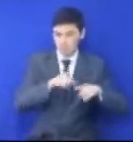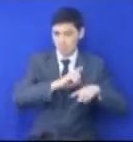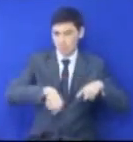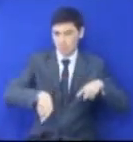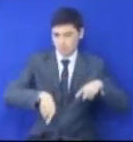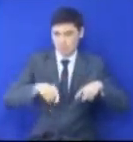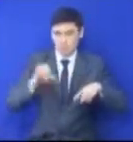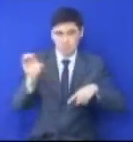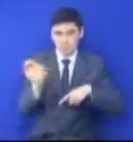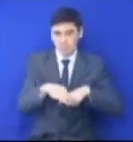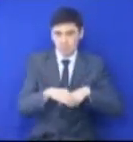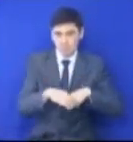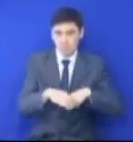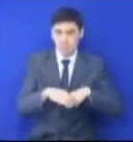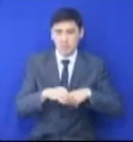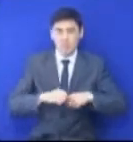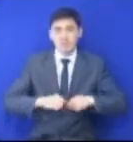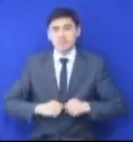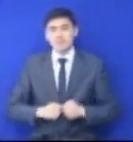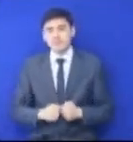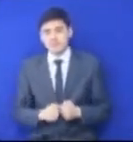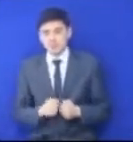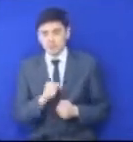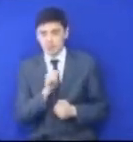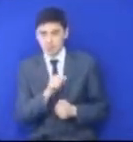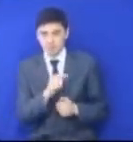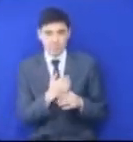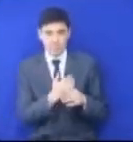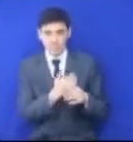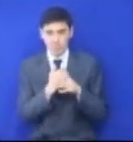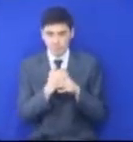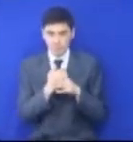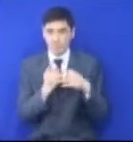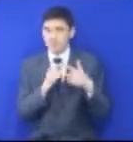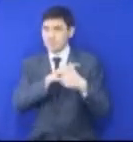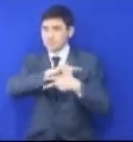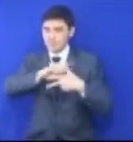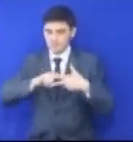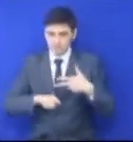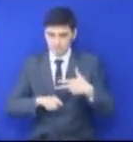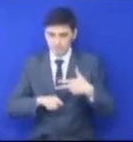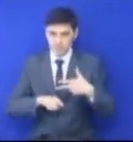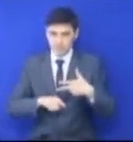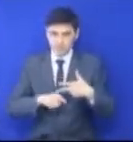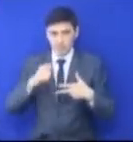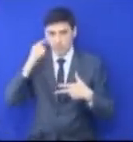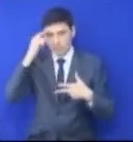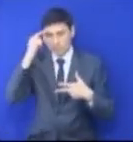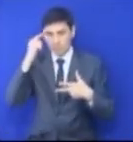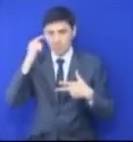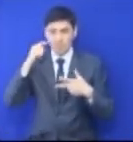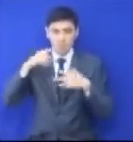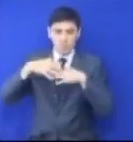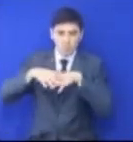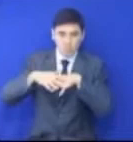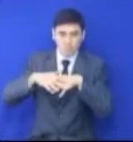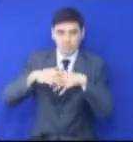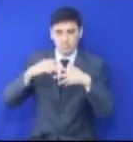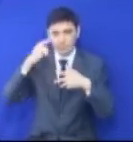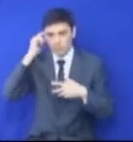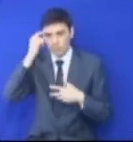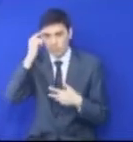кубика Рубика или спидкубинг, как ее еще называют, дает развитие сразу 3 основных типов интеллекта – пространственного, логического и